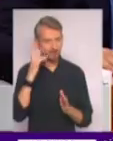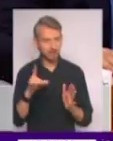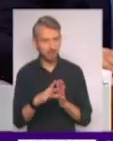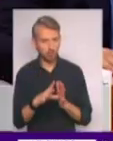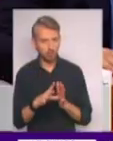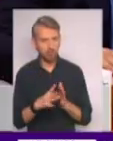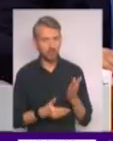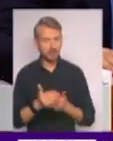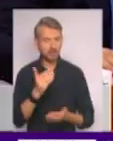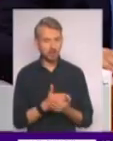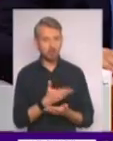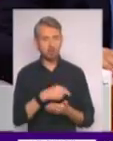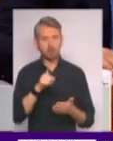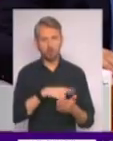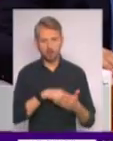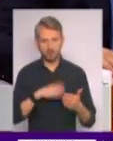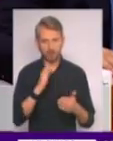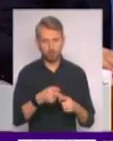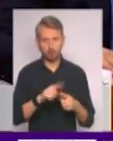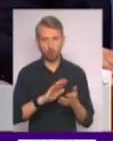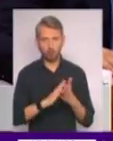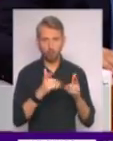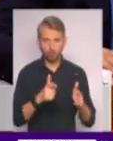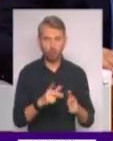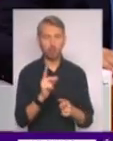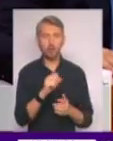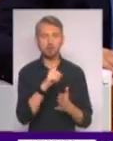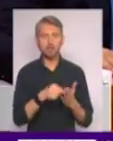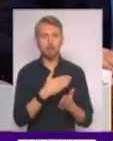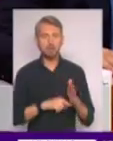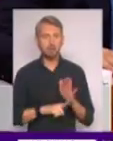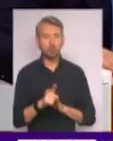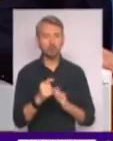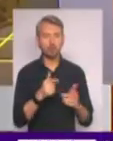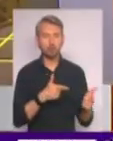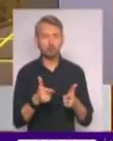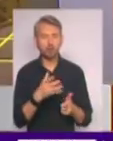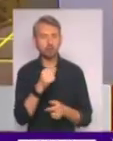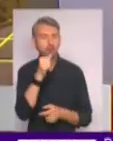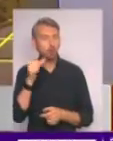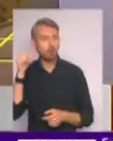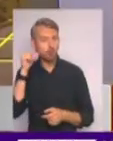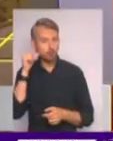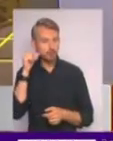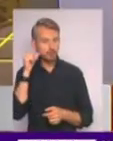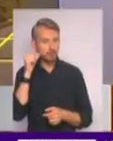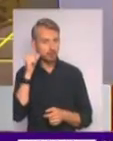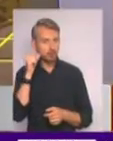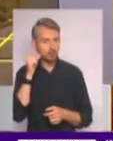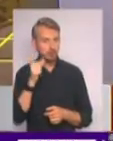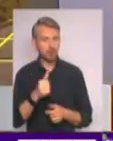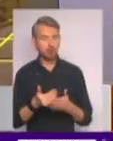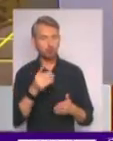кінці кінців ми її розірвемо, цю угоду, це перше питання. Друге питання, ми почали до неї готуватися ще в тому році, до цього розриву цієї